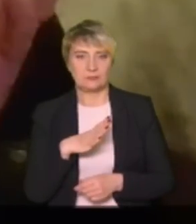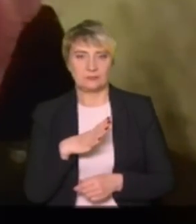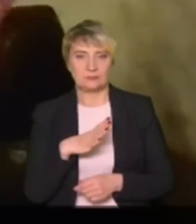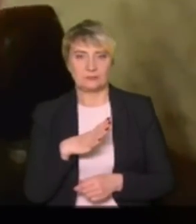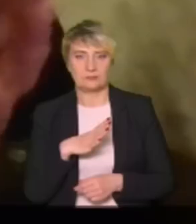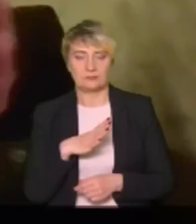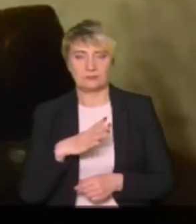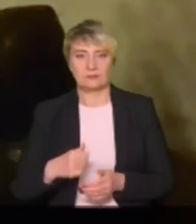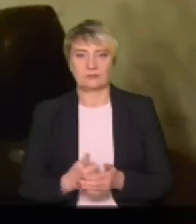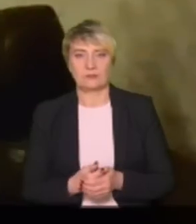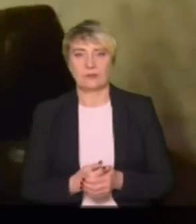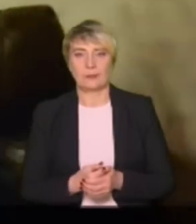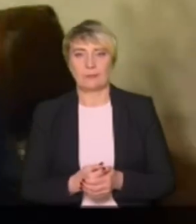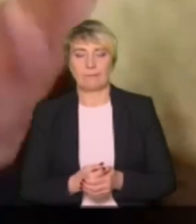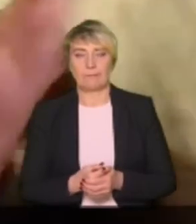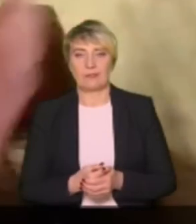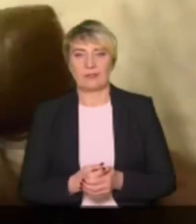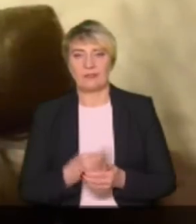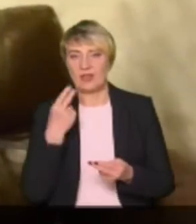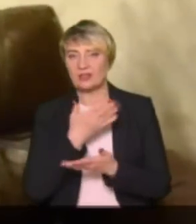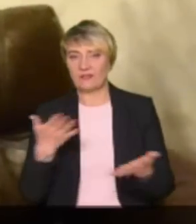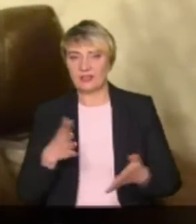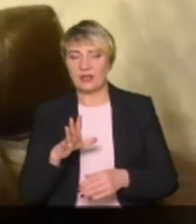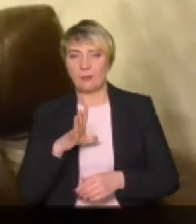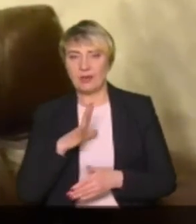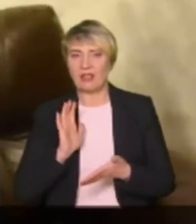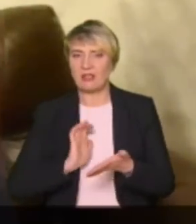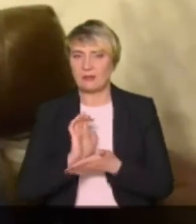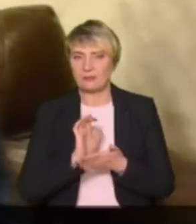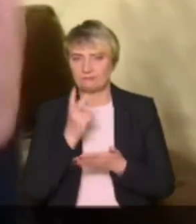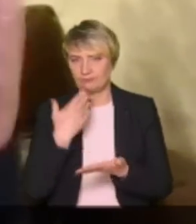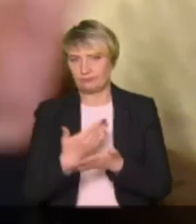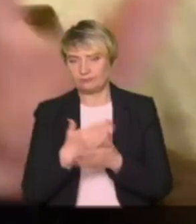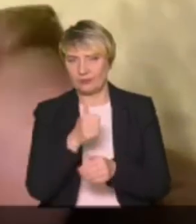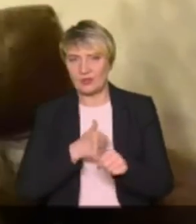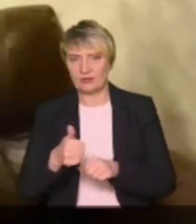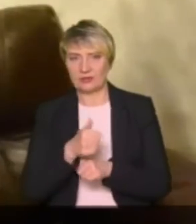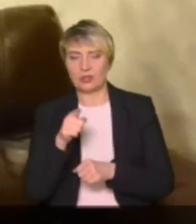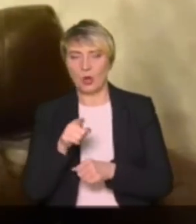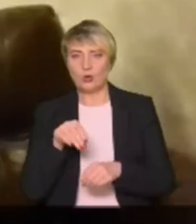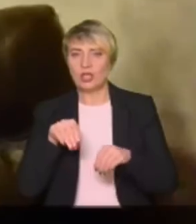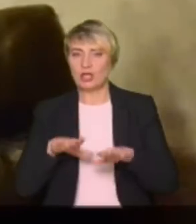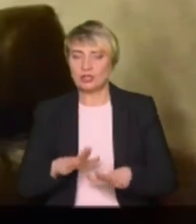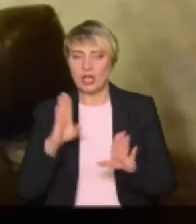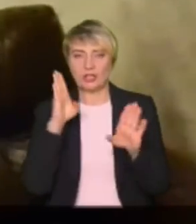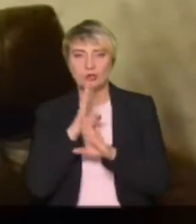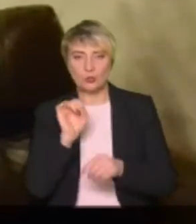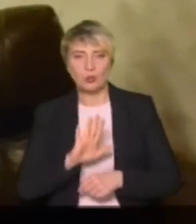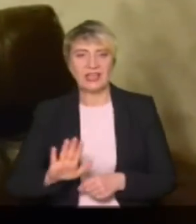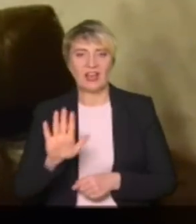Быть на экране, быть на передовых газет, что вот он решает судьбу Европы